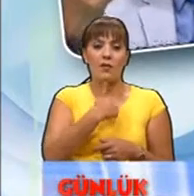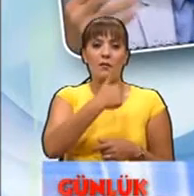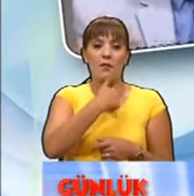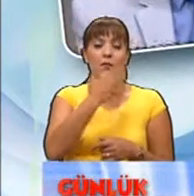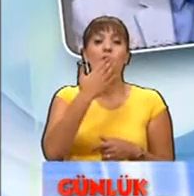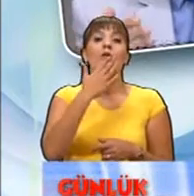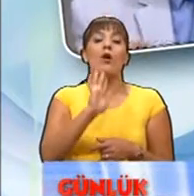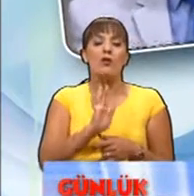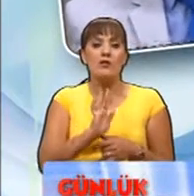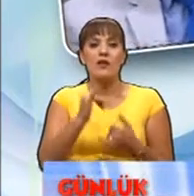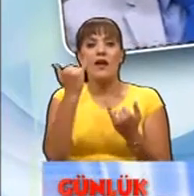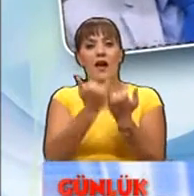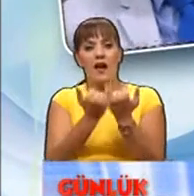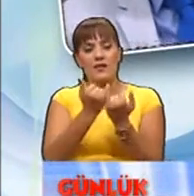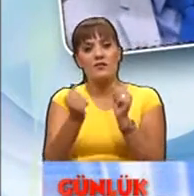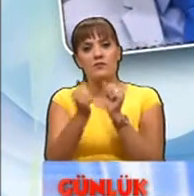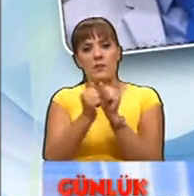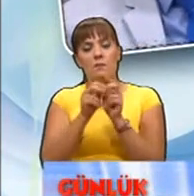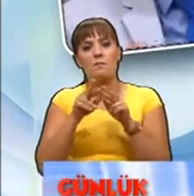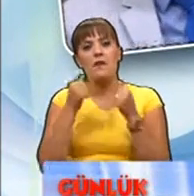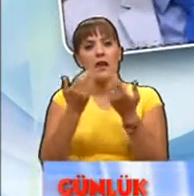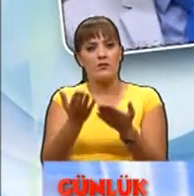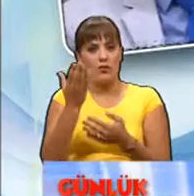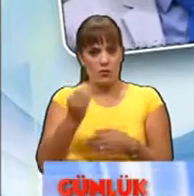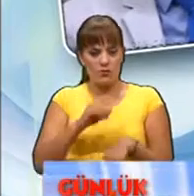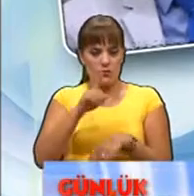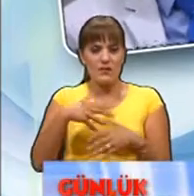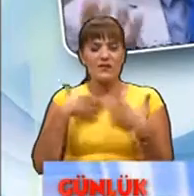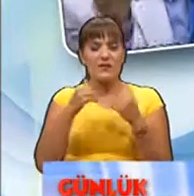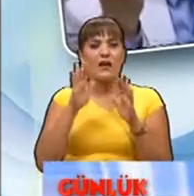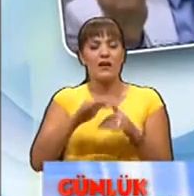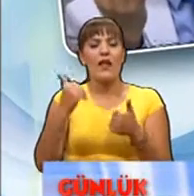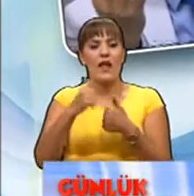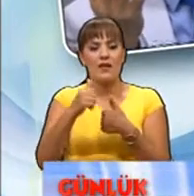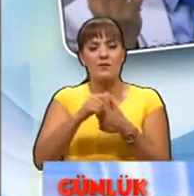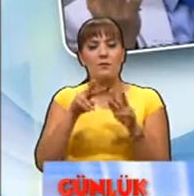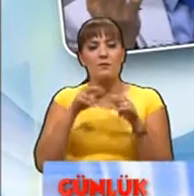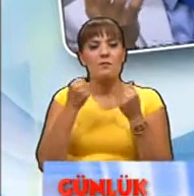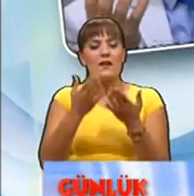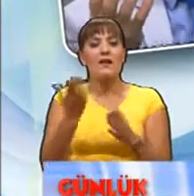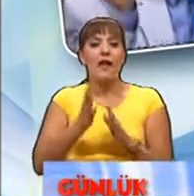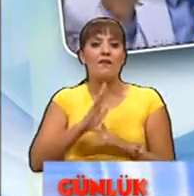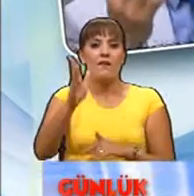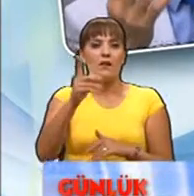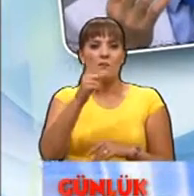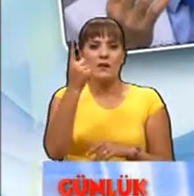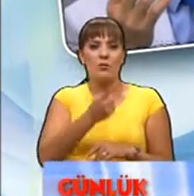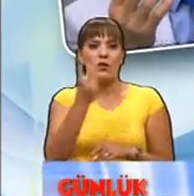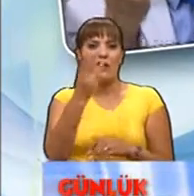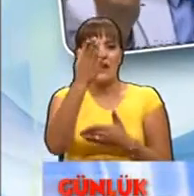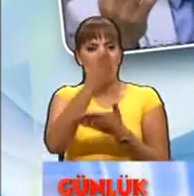babası yok ise kardeşleriyle birlikte mirasçı olduğunda sağ kalan eşin miras payı daha yüksek. Hmm.